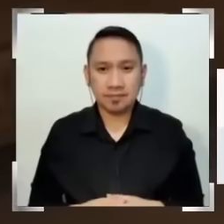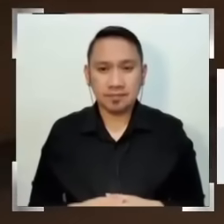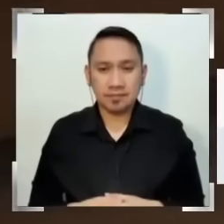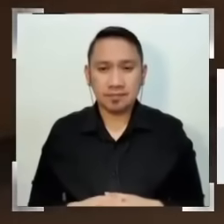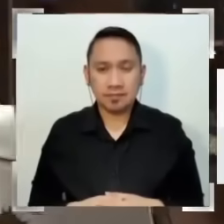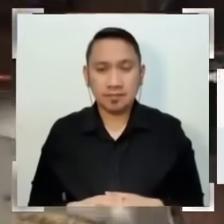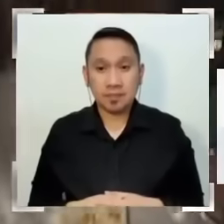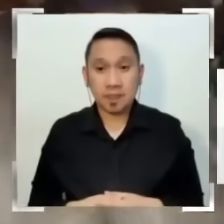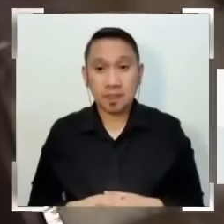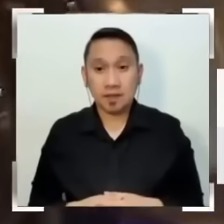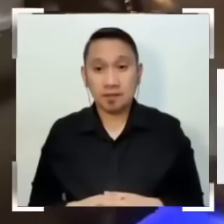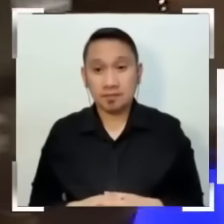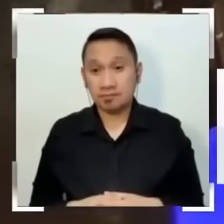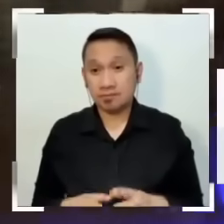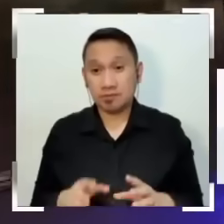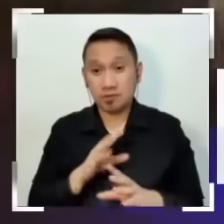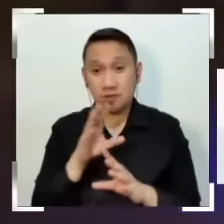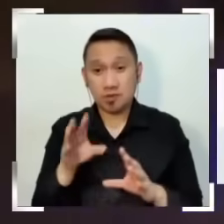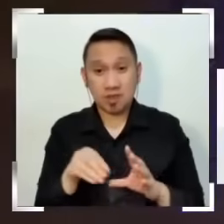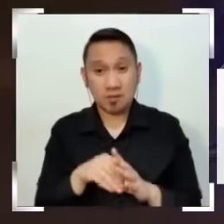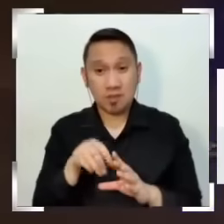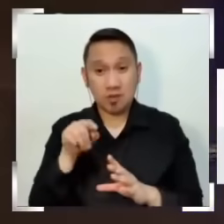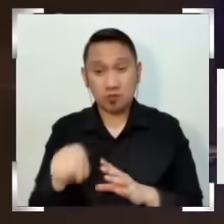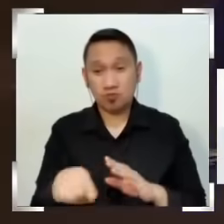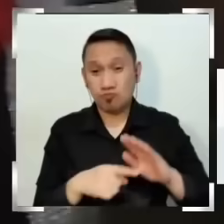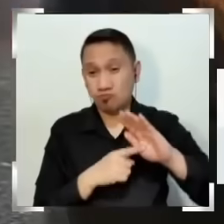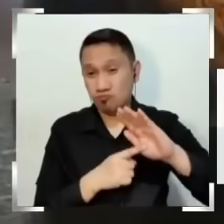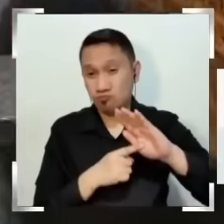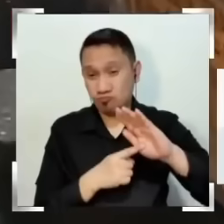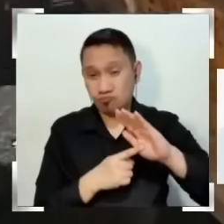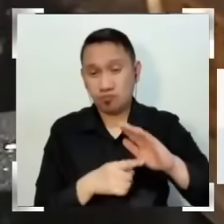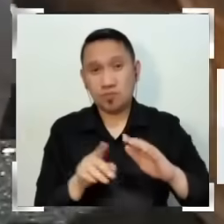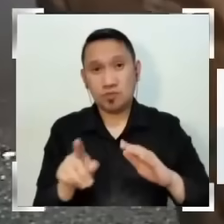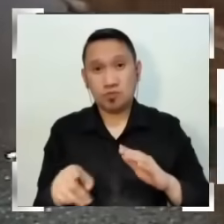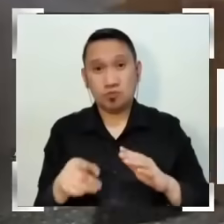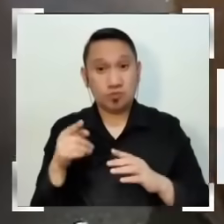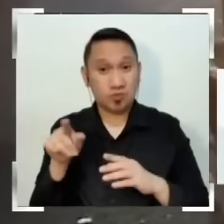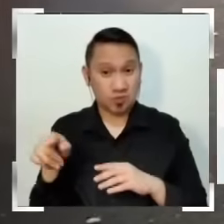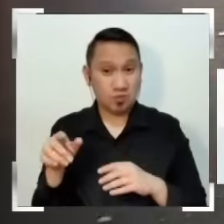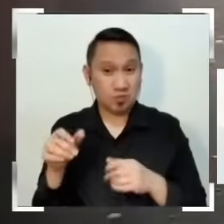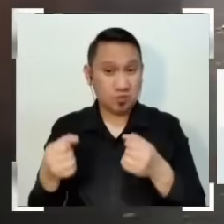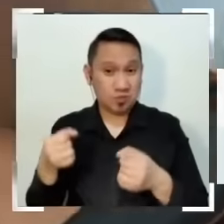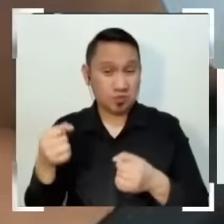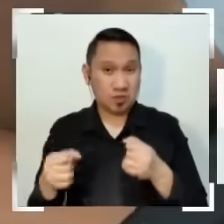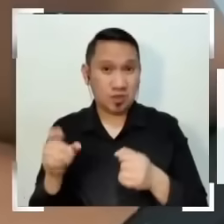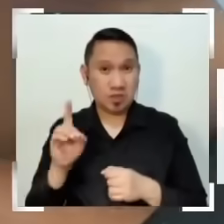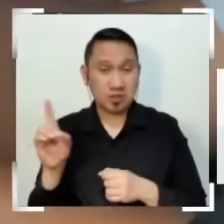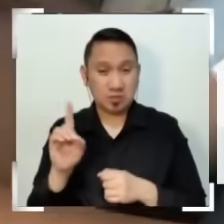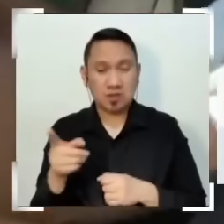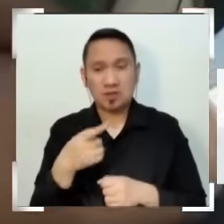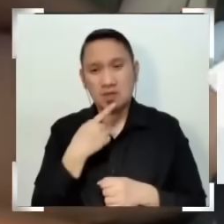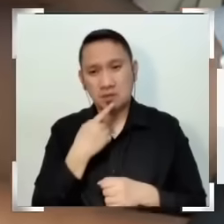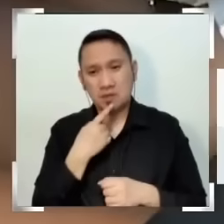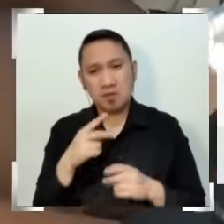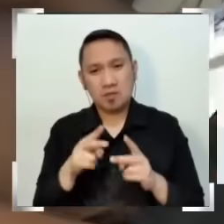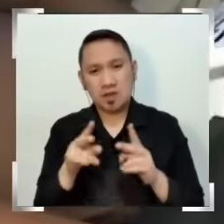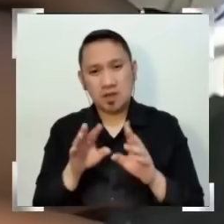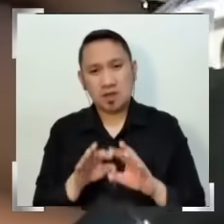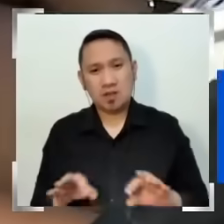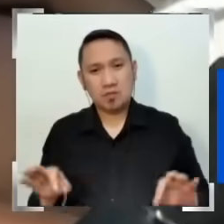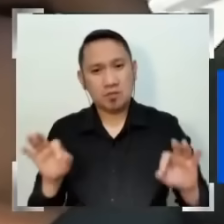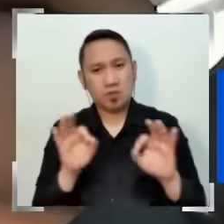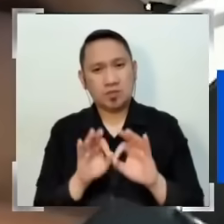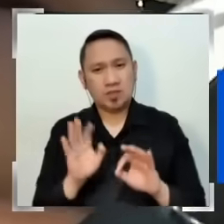Sumali sa tigil pasada ang tsuper na si Rodel de la Cruz na biyaheng divisorya. Mahalaga raw sa kanyang paninindigan. Para po sir, sa karamihan natin